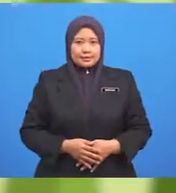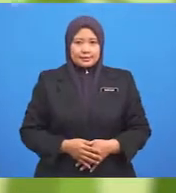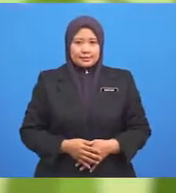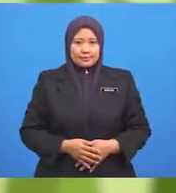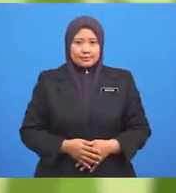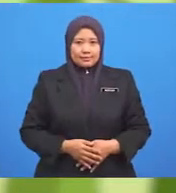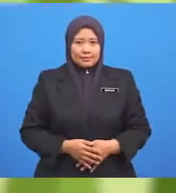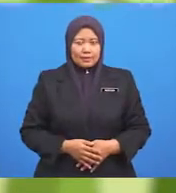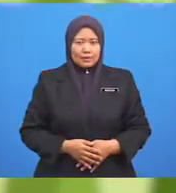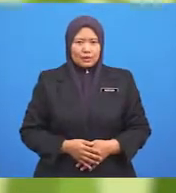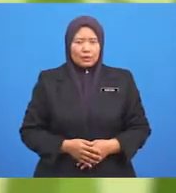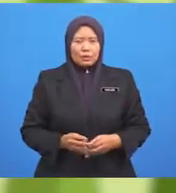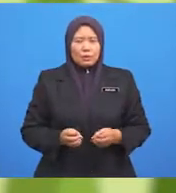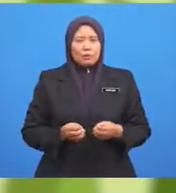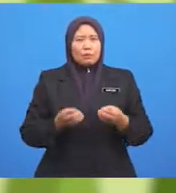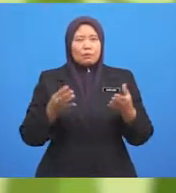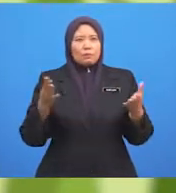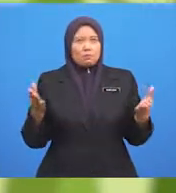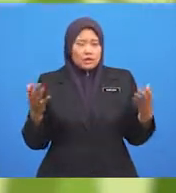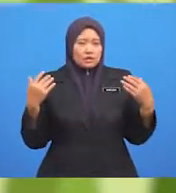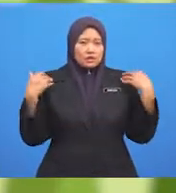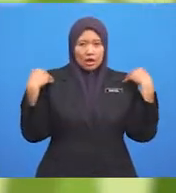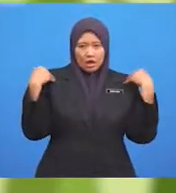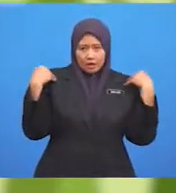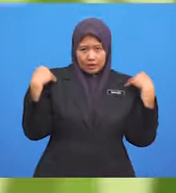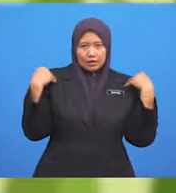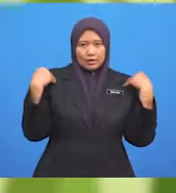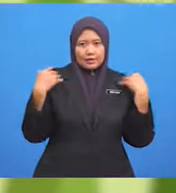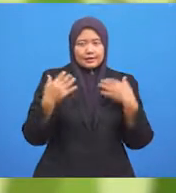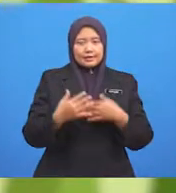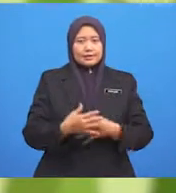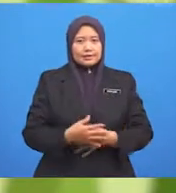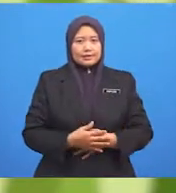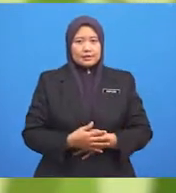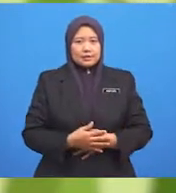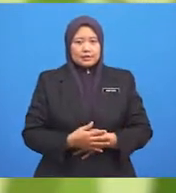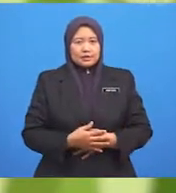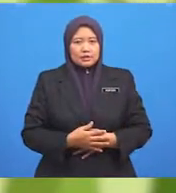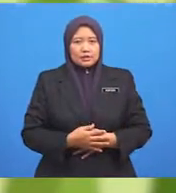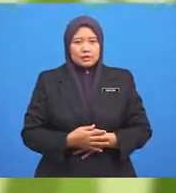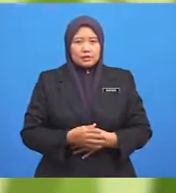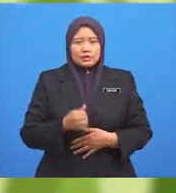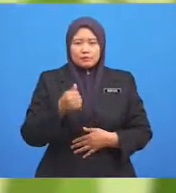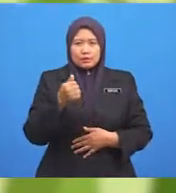Banyak ada ia